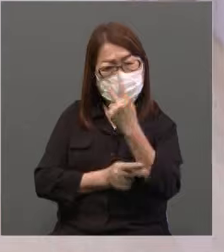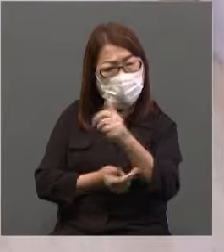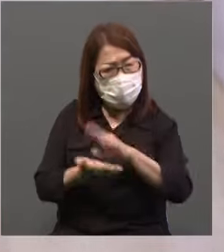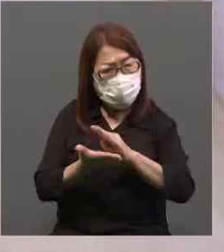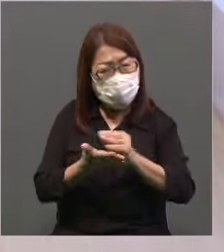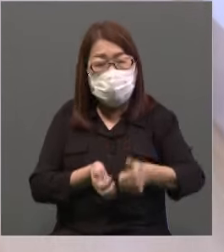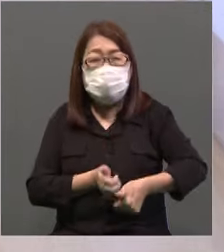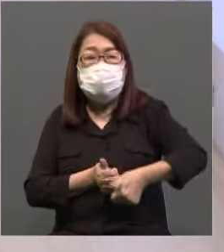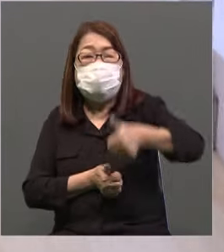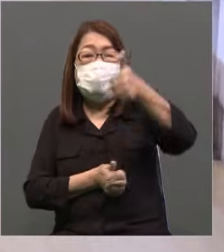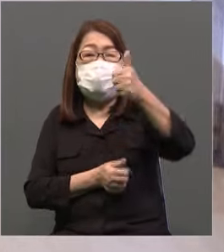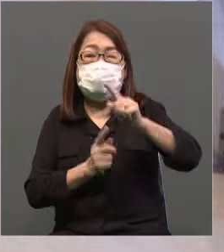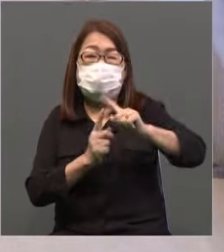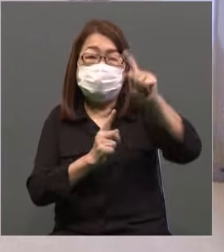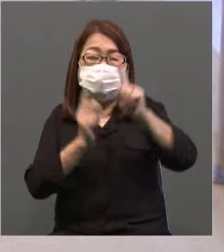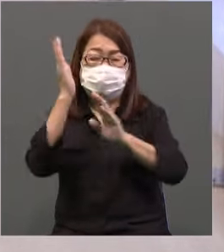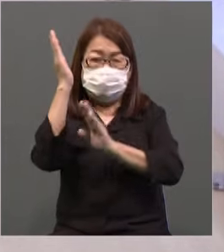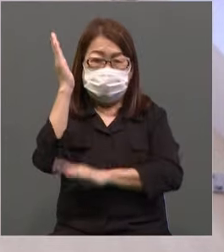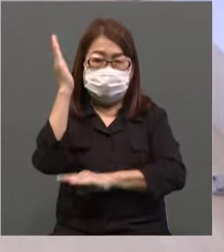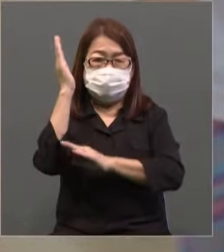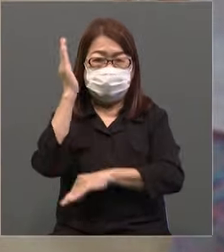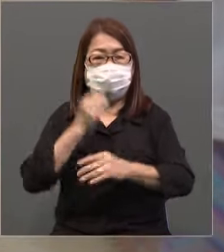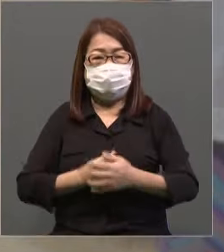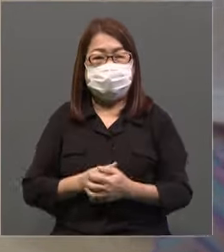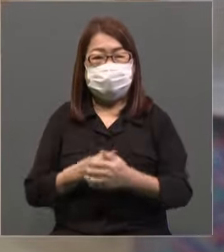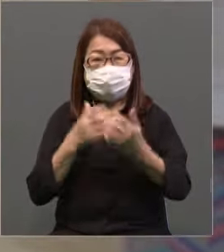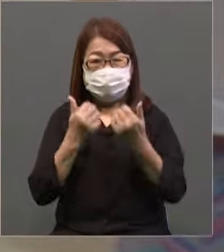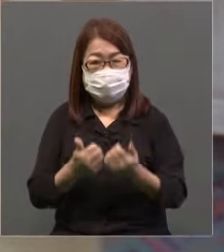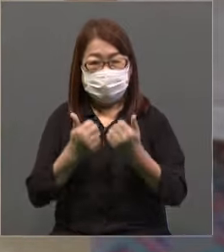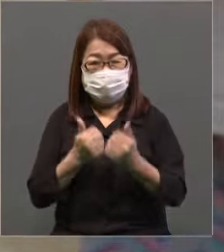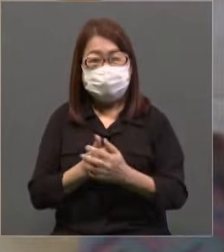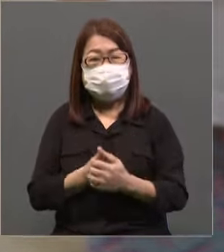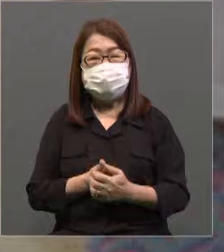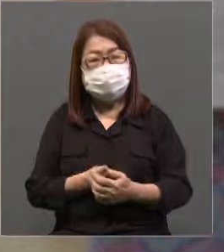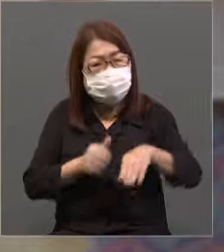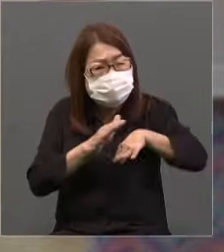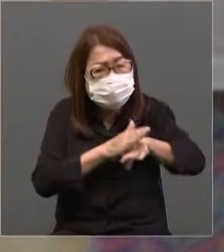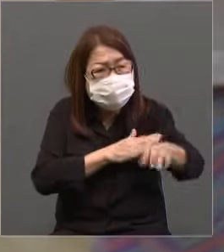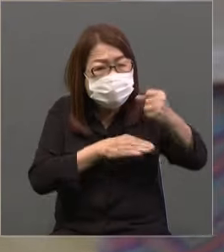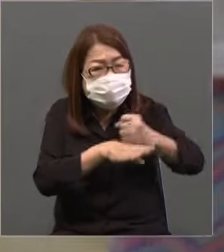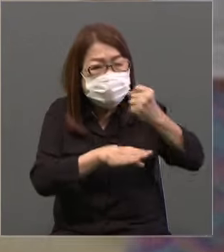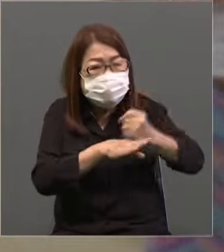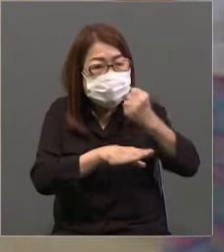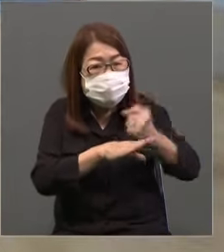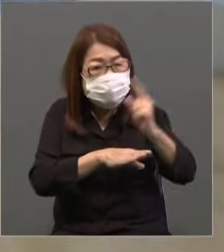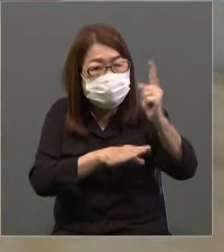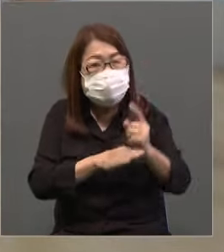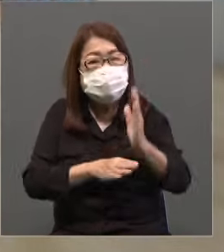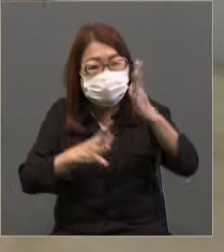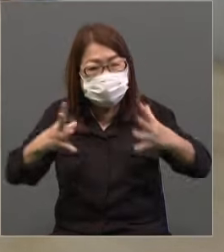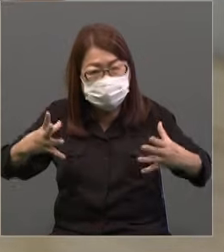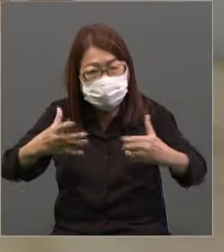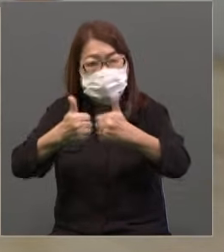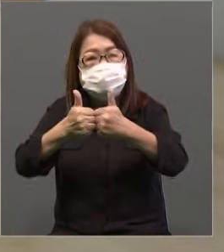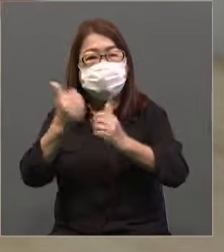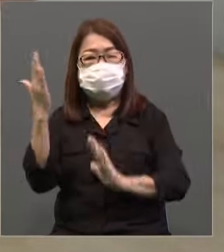ารางวัลชนะเลิศระดับเขตภาคใต้มาครองได้สำเร็จและตอนนี้กำลังซุ่มซ้อมเพื่อไปแข่งขันต่อในรอบชิงชนะเลิศ